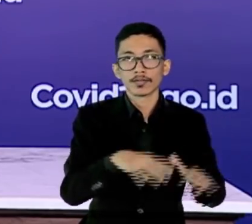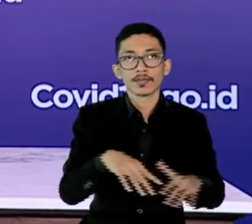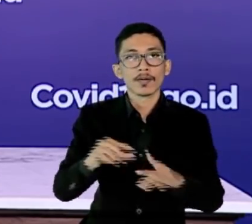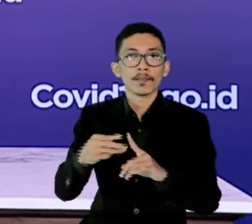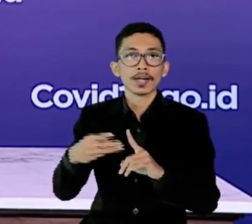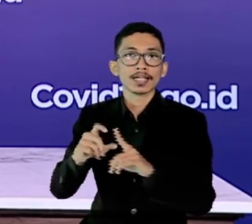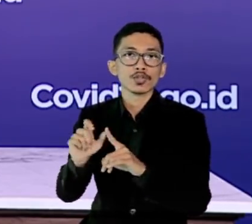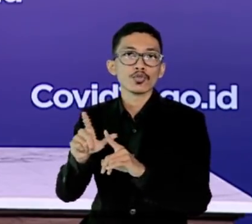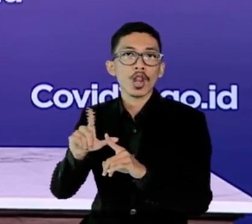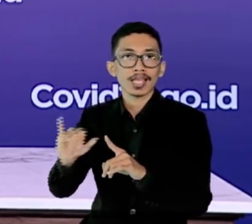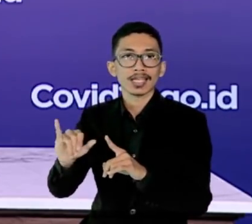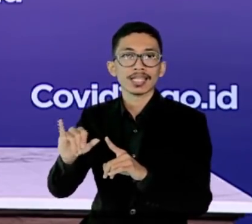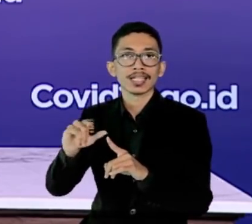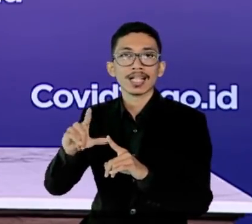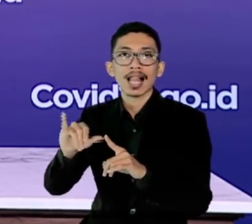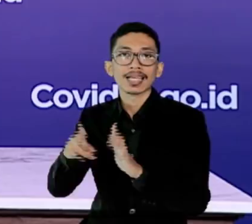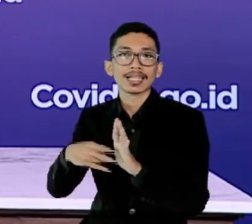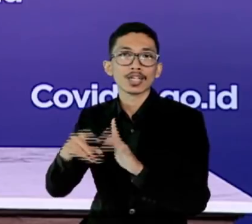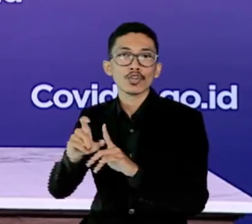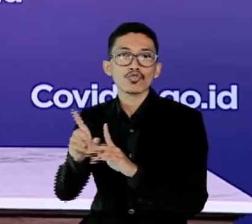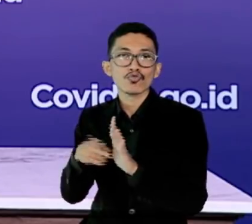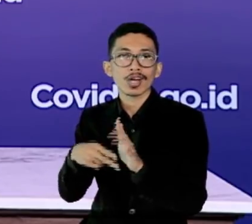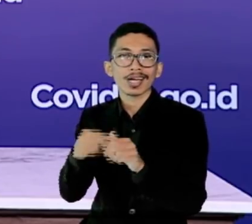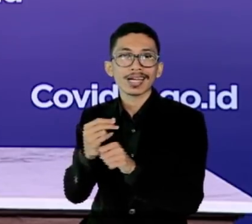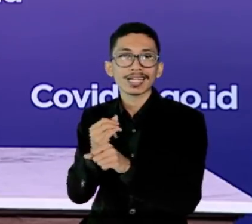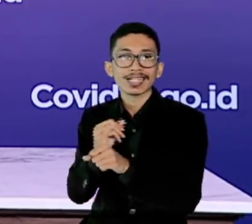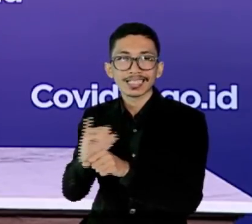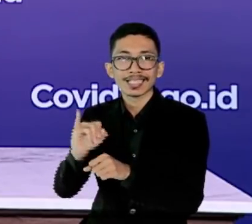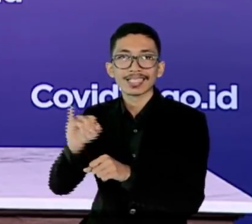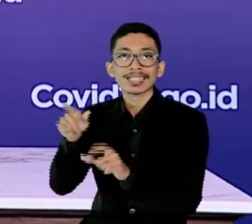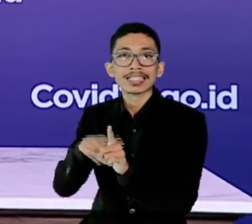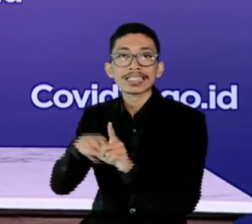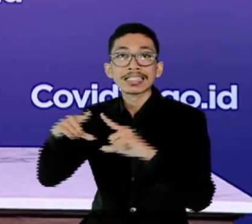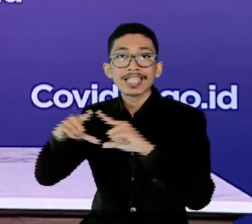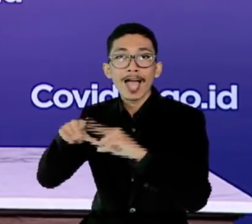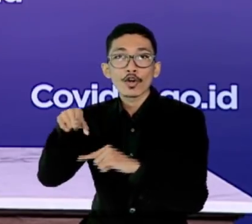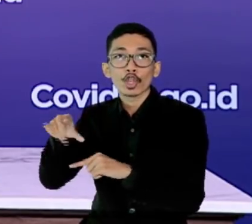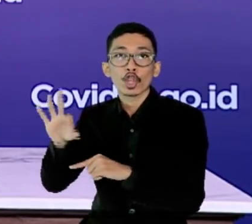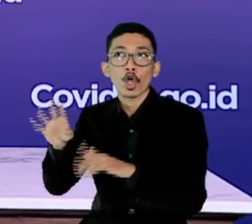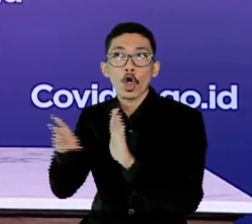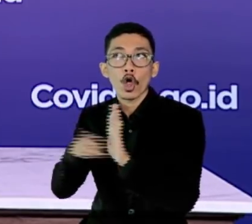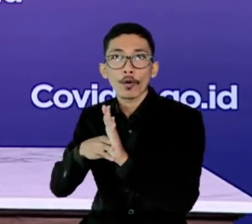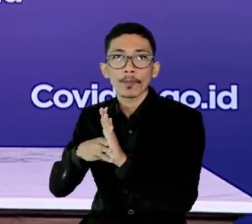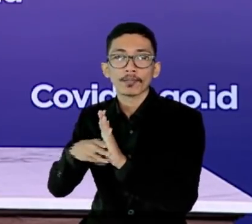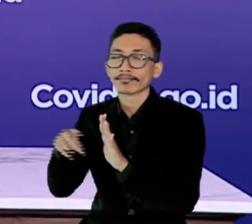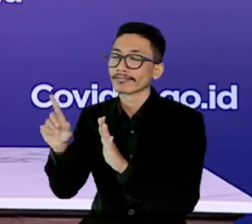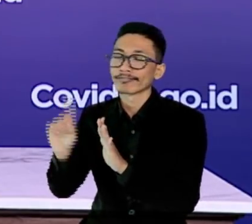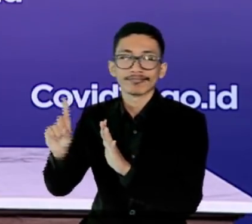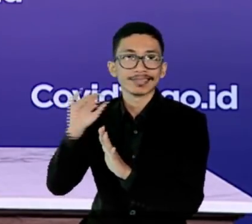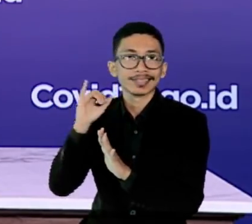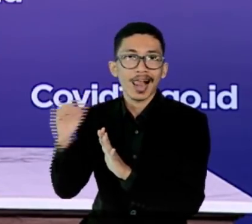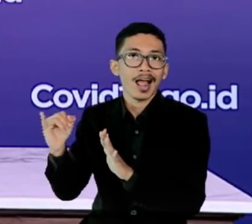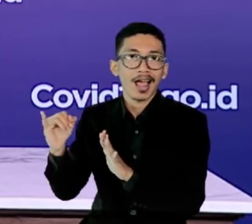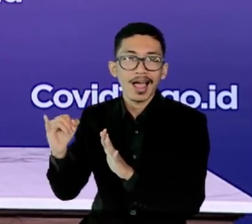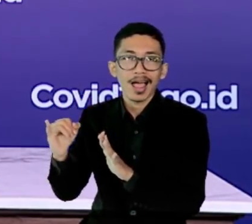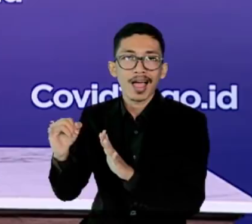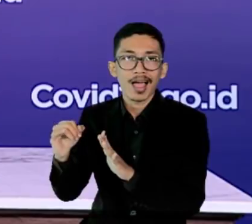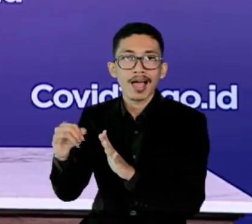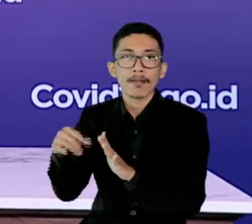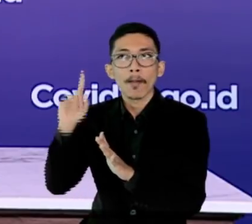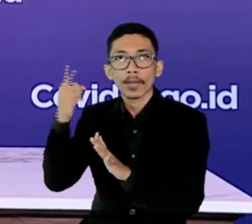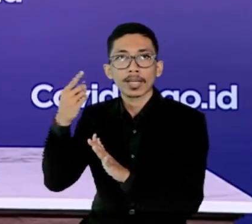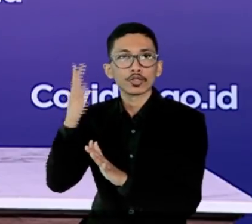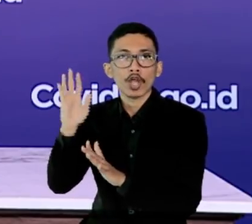pedulilindungia.com. Selanjutnya, pemerintah meminta kepada masyarakat untuk selalu waspada terhadap segala